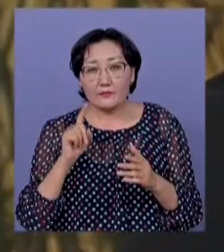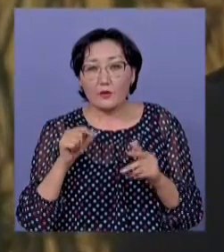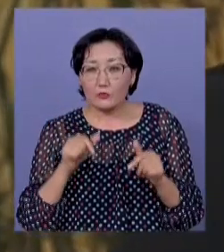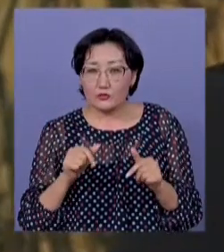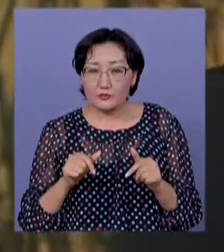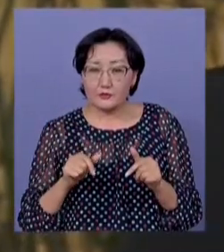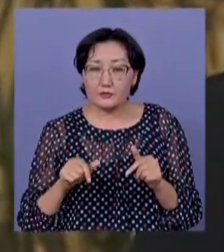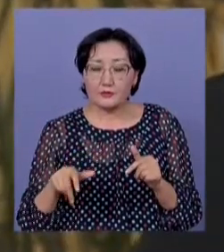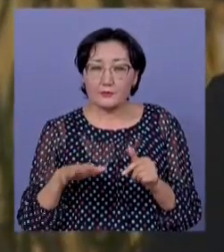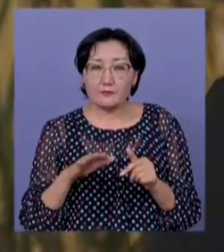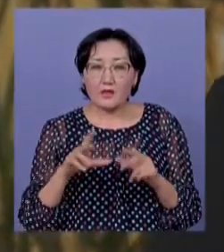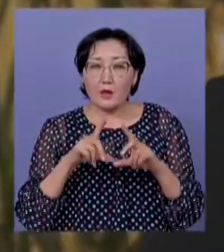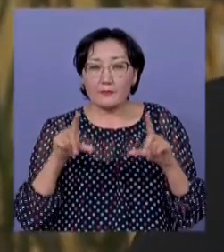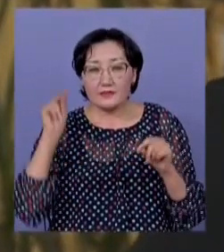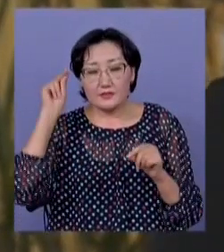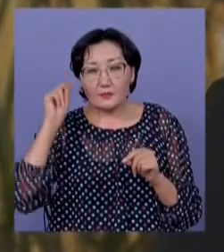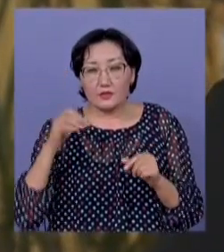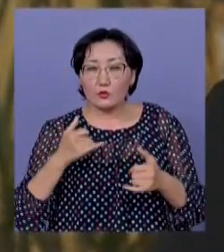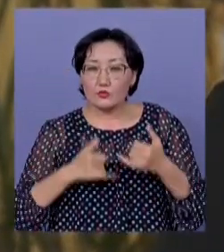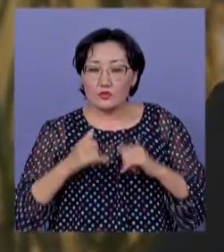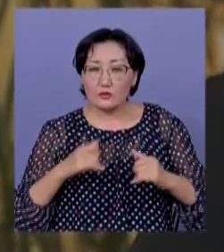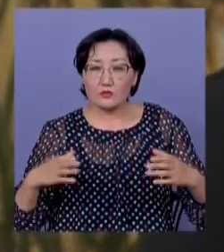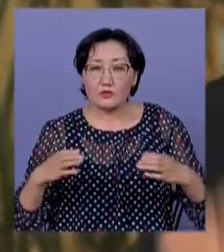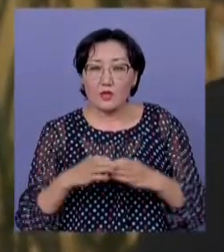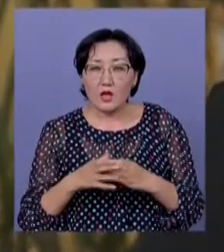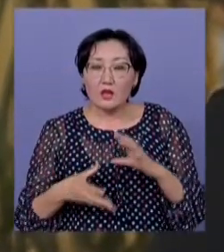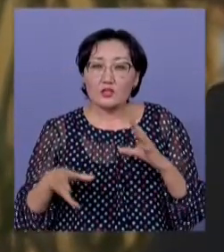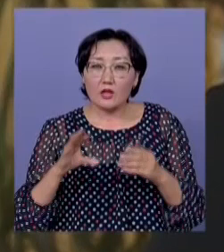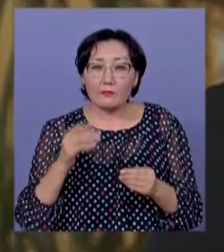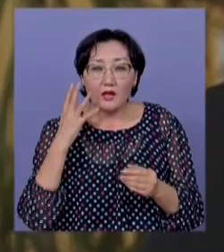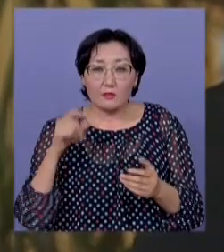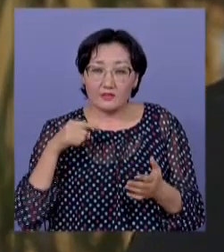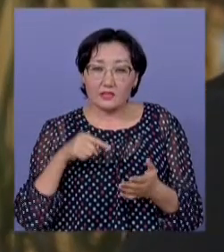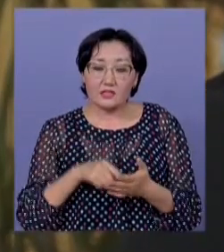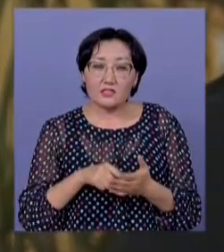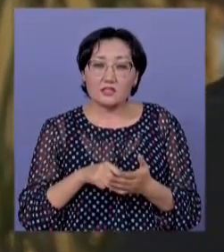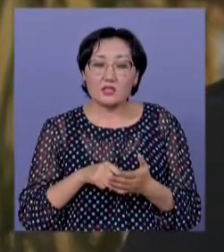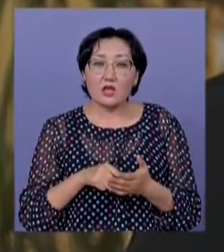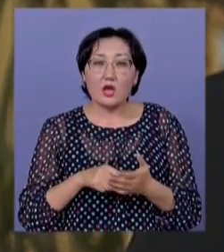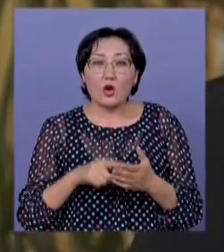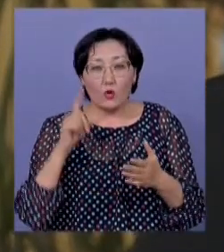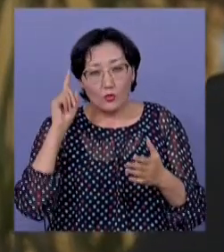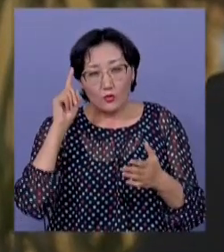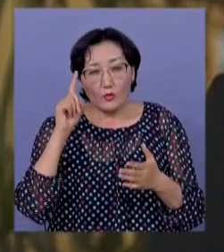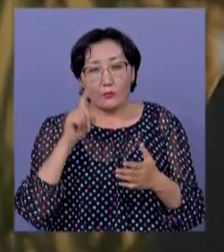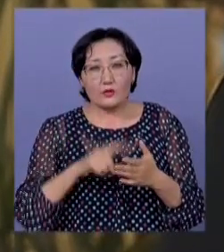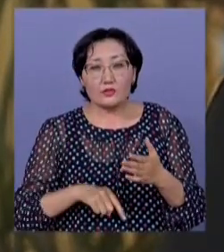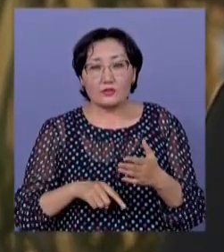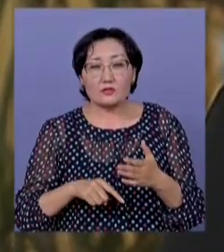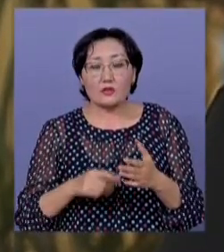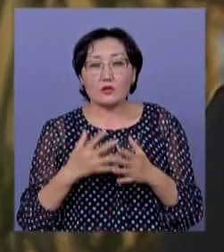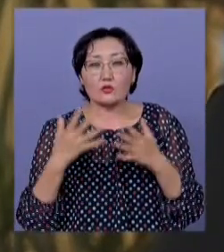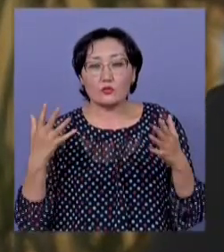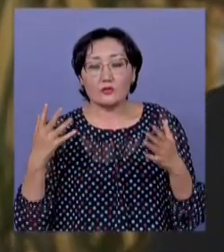жерде мектебінің, ұстаздарының жалпы мынау Алматы қаласының үміті, бұл үлкен